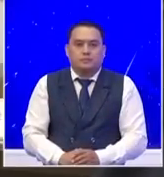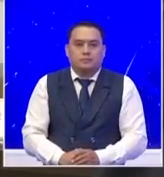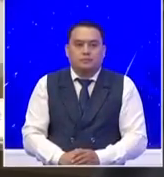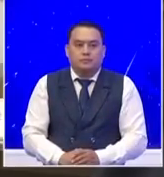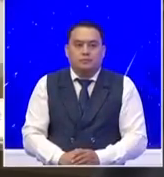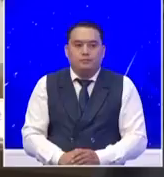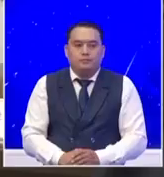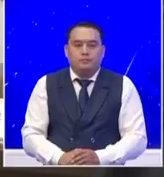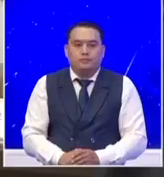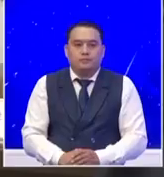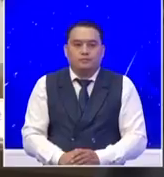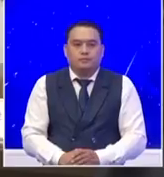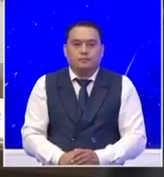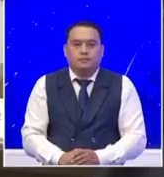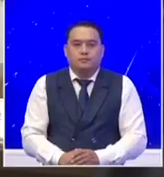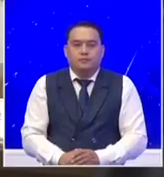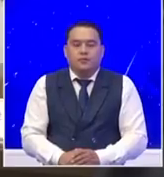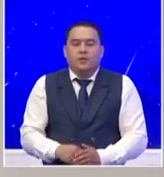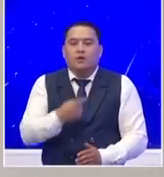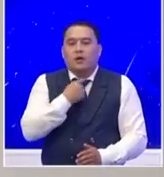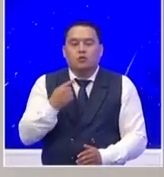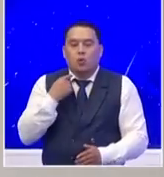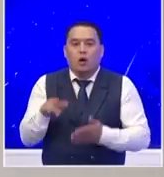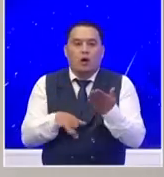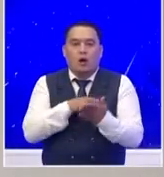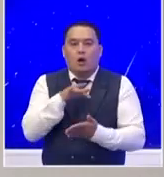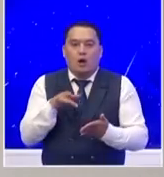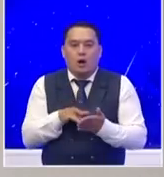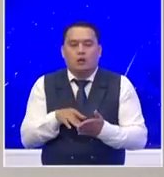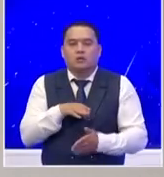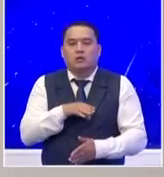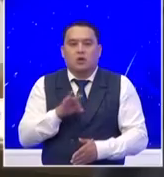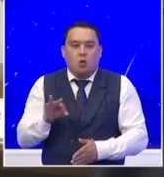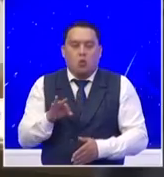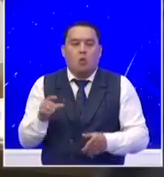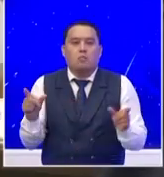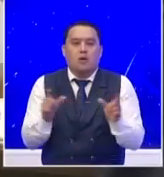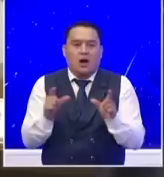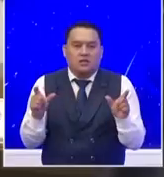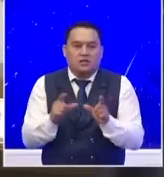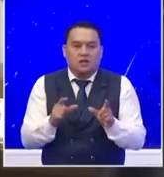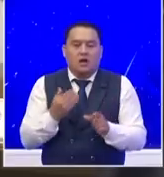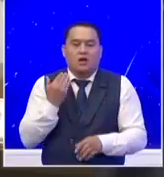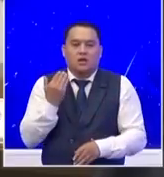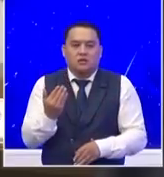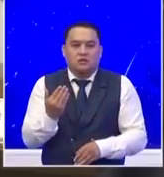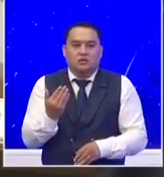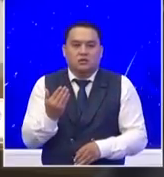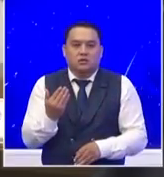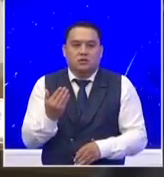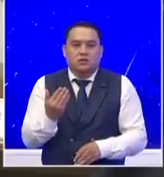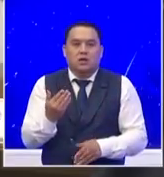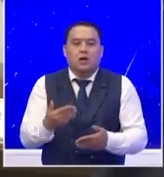Талдықорған қаласының тұрғындарына және де осы аталып отырған жауапкершілік шектеулі серіктестігінің басшыларына айтатындарымыз осы өрт